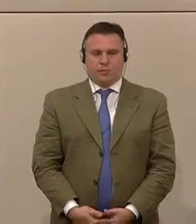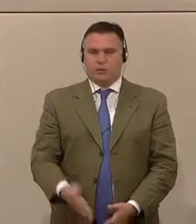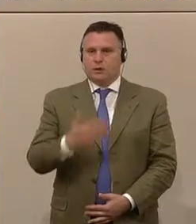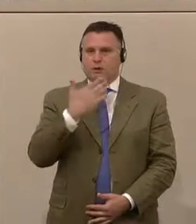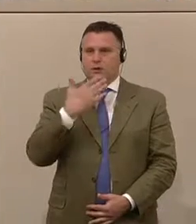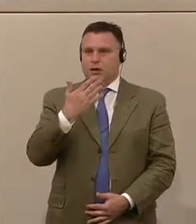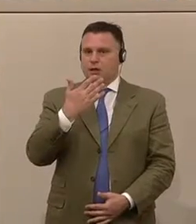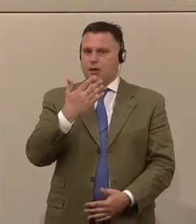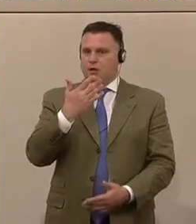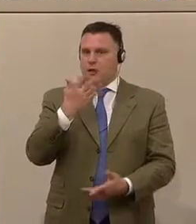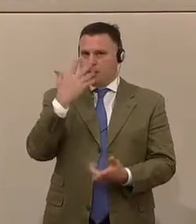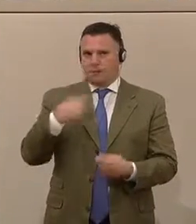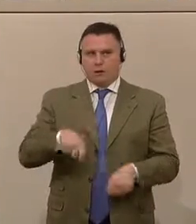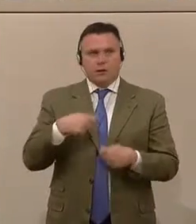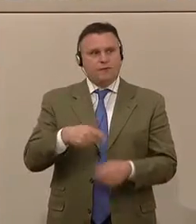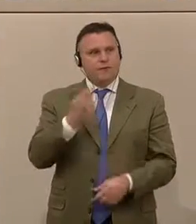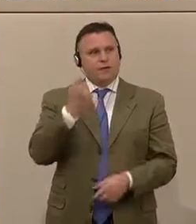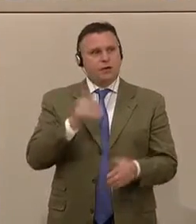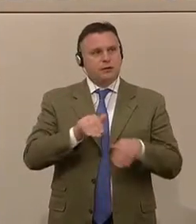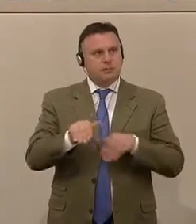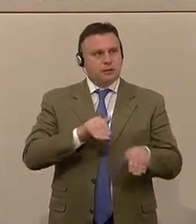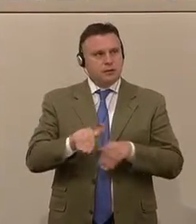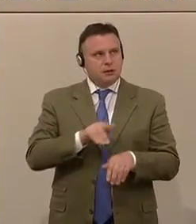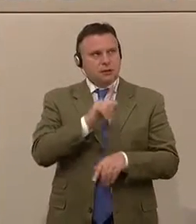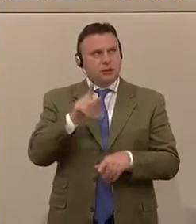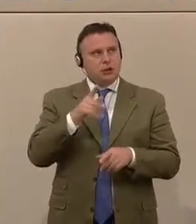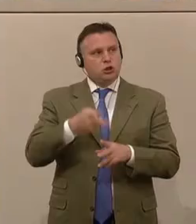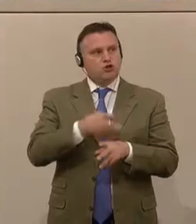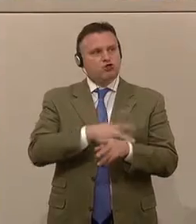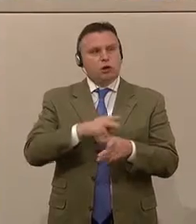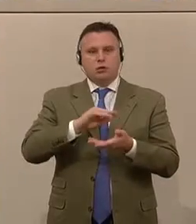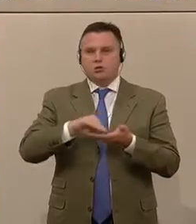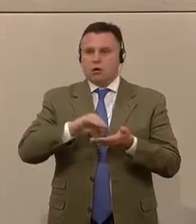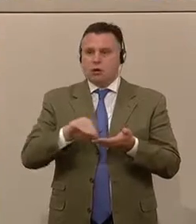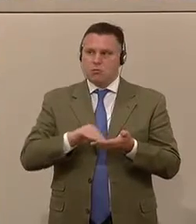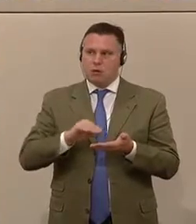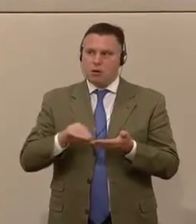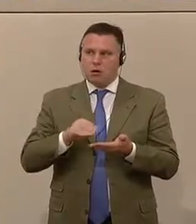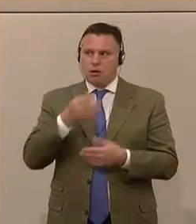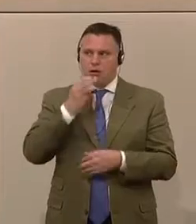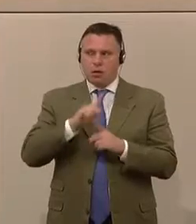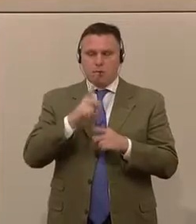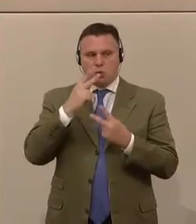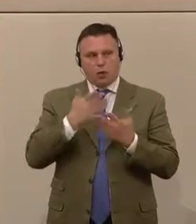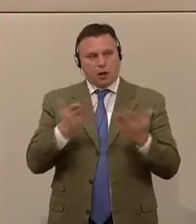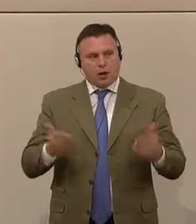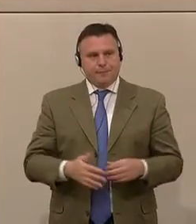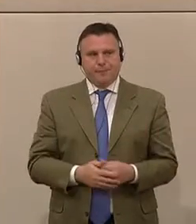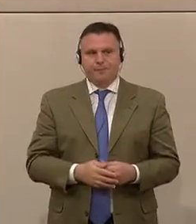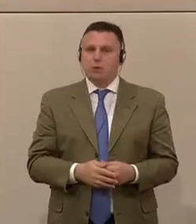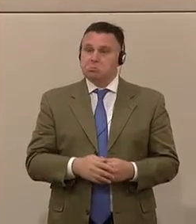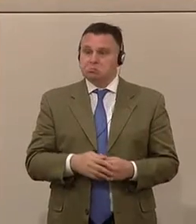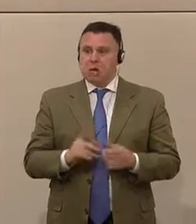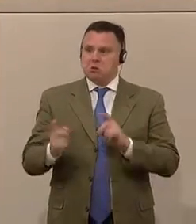Johann Gudinus von der FPÖ ist nun am Wort. Sehr geehrter Herr Staatssekretär, meine sehr geehrten Damen und Herren, ich freue mich über eine